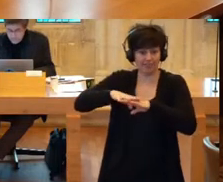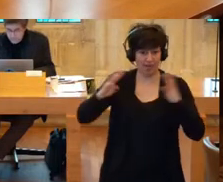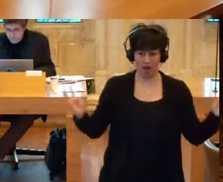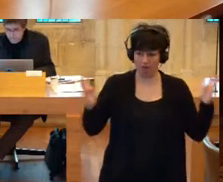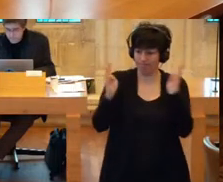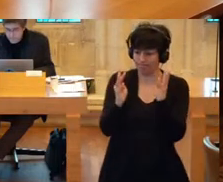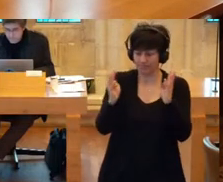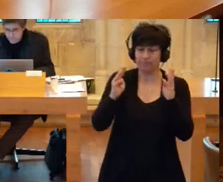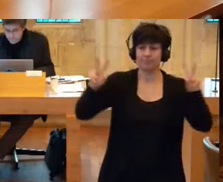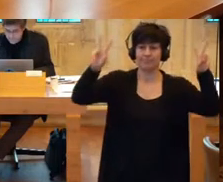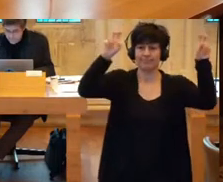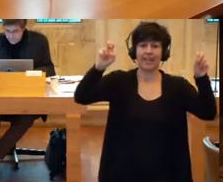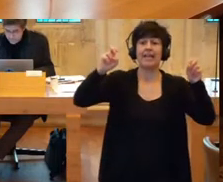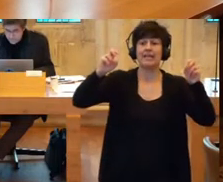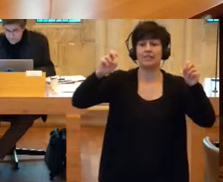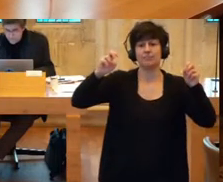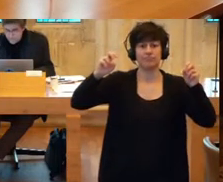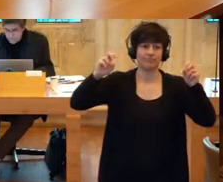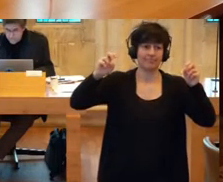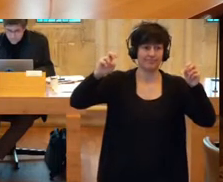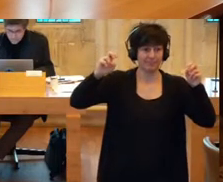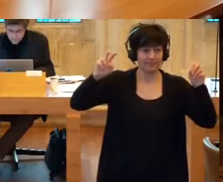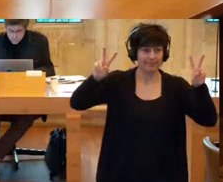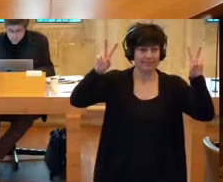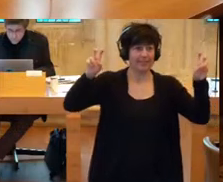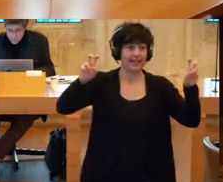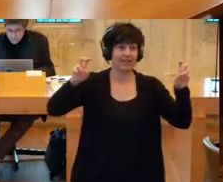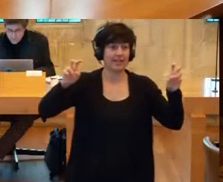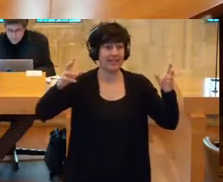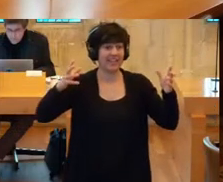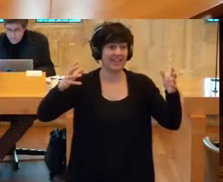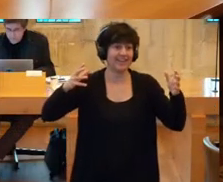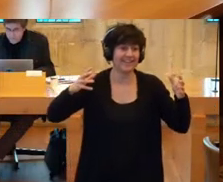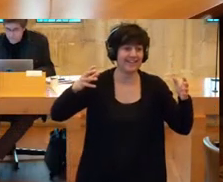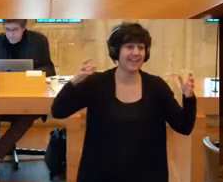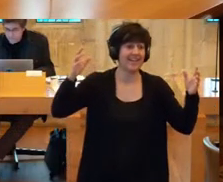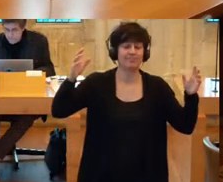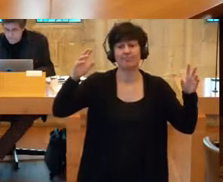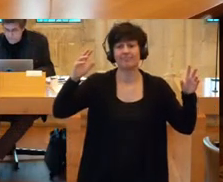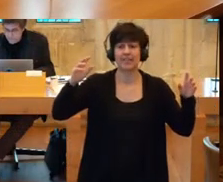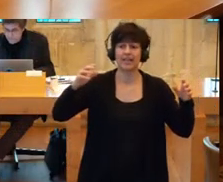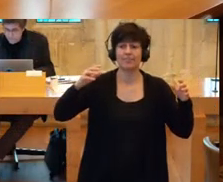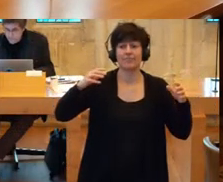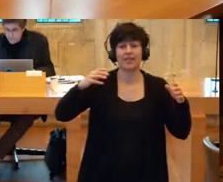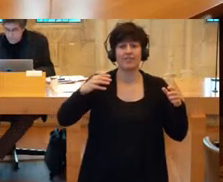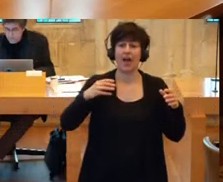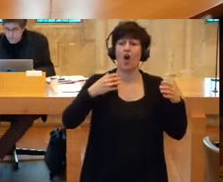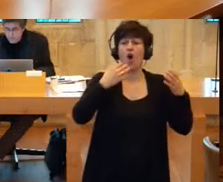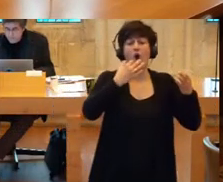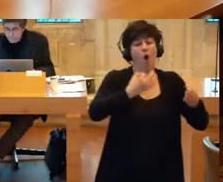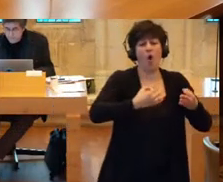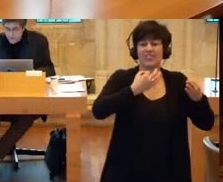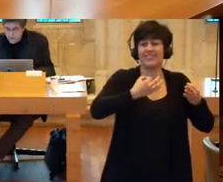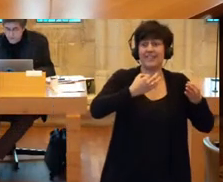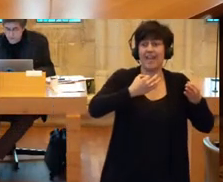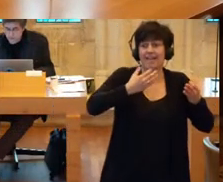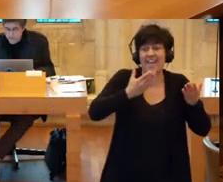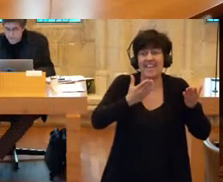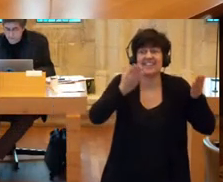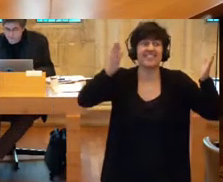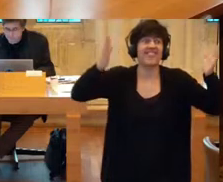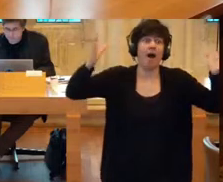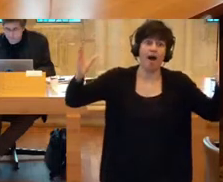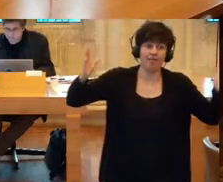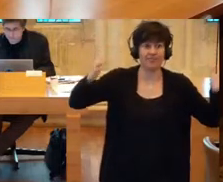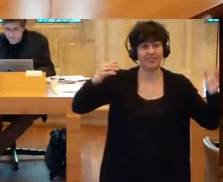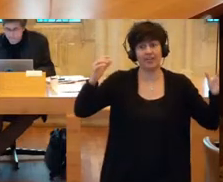de extraordinaire, puisque ces enfants qui vont utiliser cette aire de jeu sont des enfants extraordinaires. Donc ça s'appellera le jardin extraordinaire,